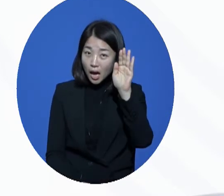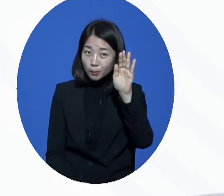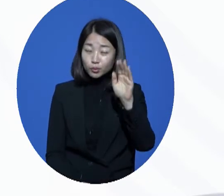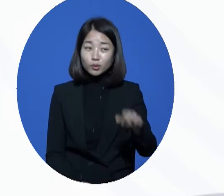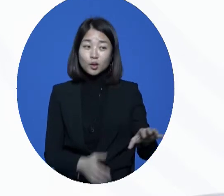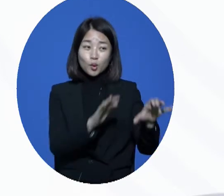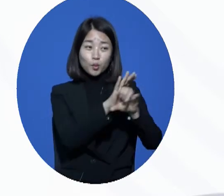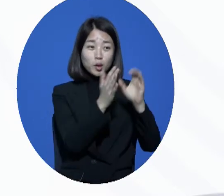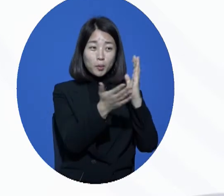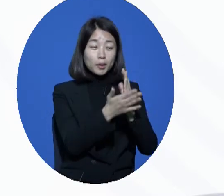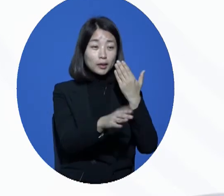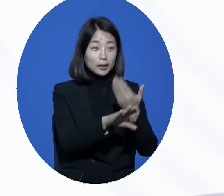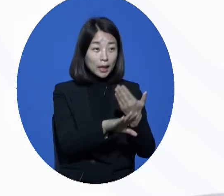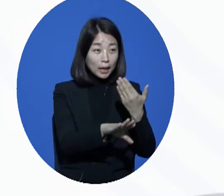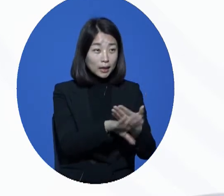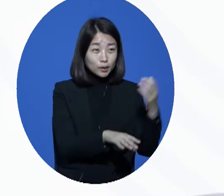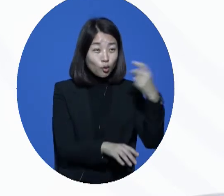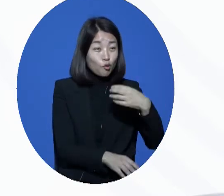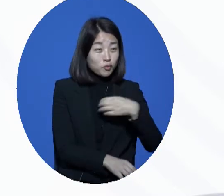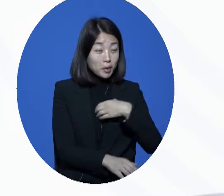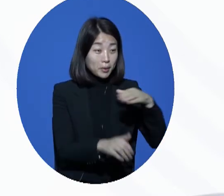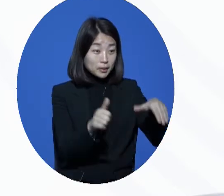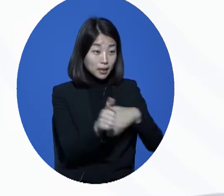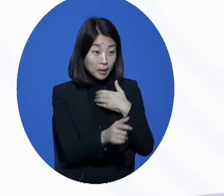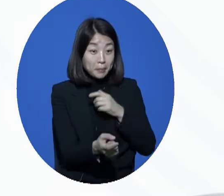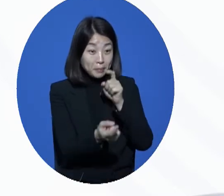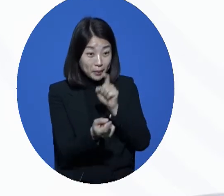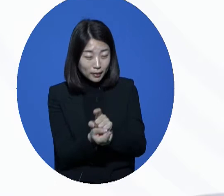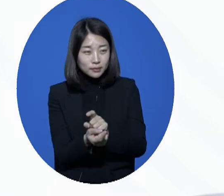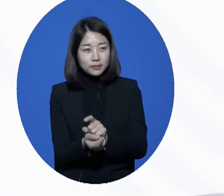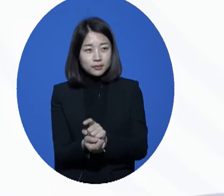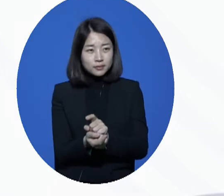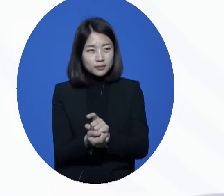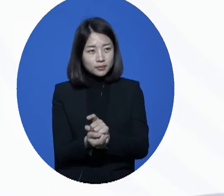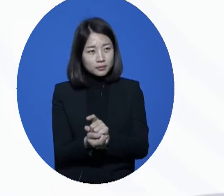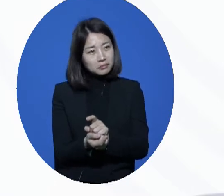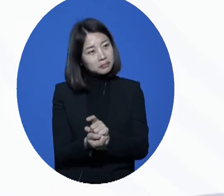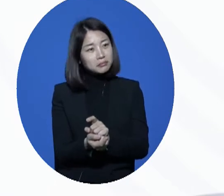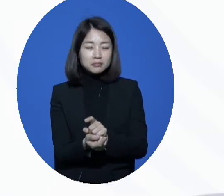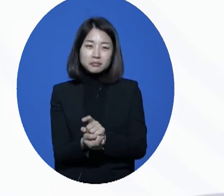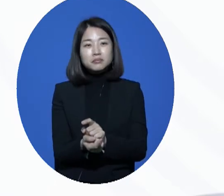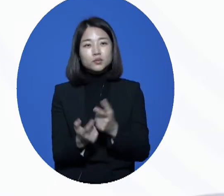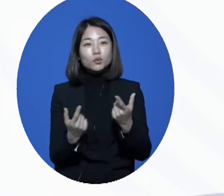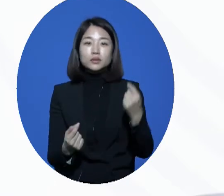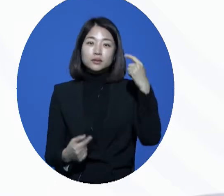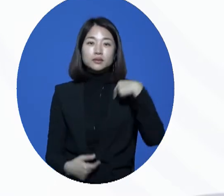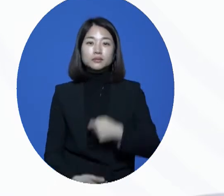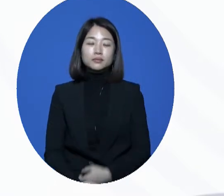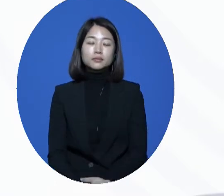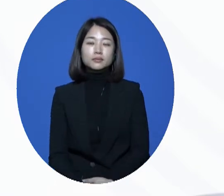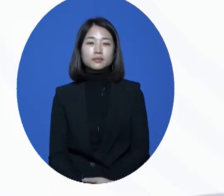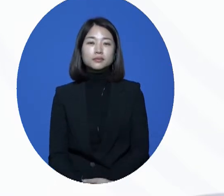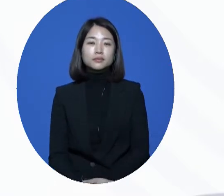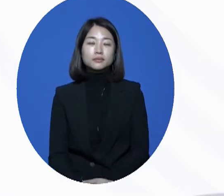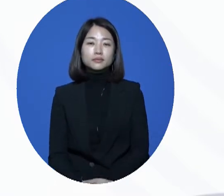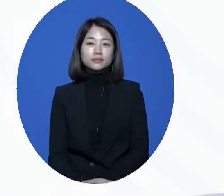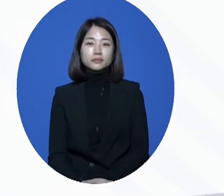상황이 되어도 자신의 현실은 바뀌지 않을 거라는 일종의 확인에서 오는 게 아닌가 싶습니다.